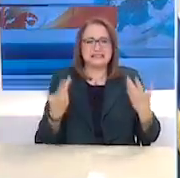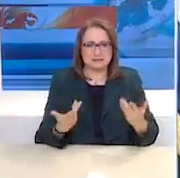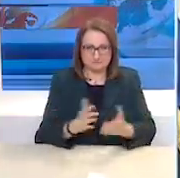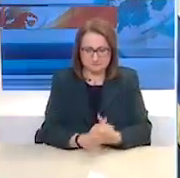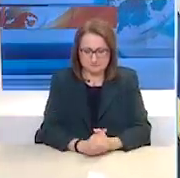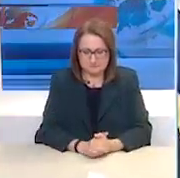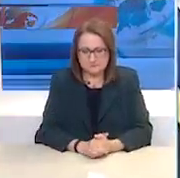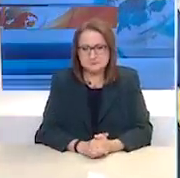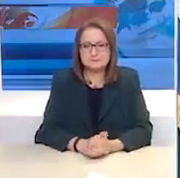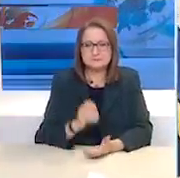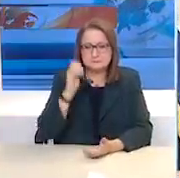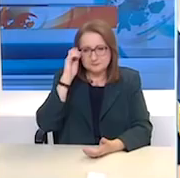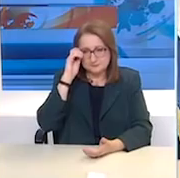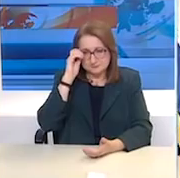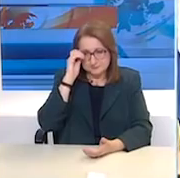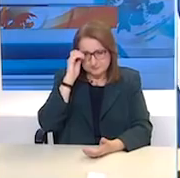Ανάλογα με τα δεδομένα.